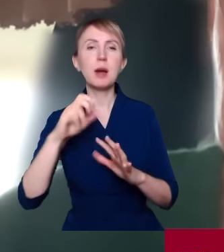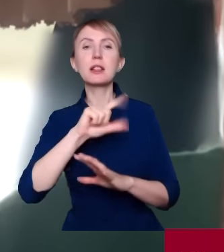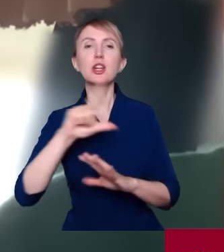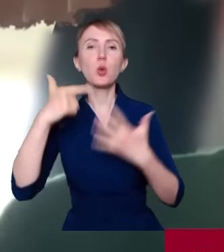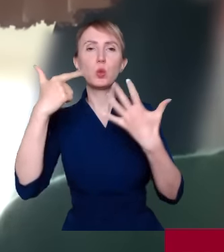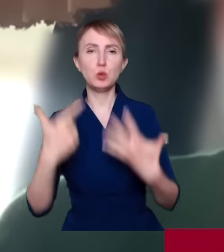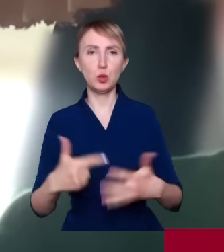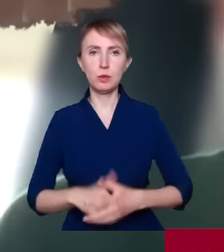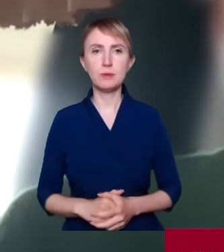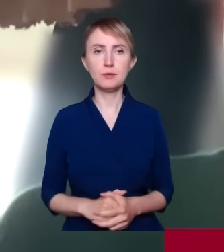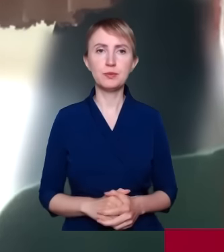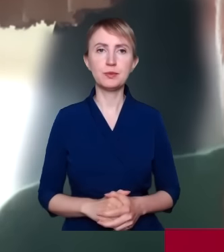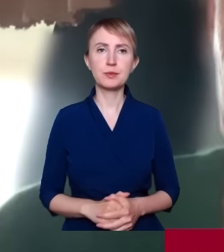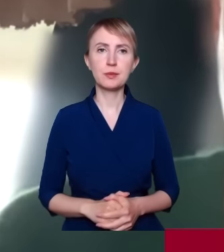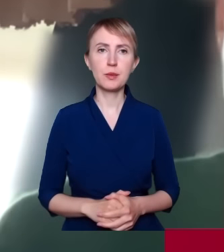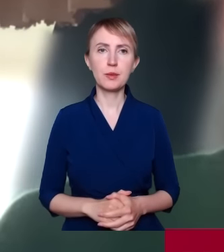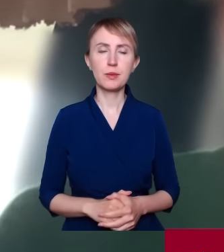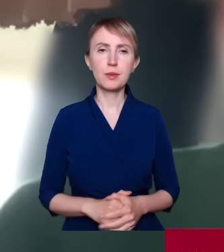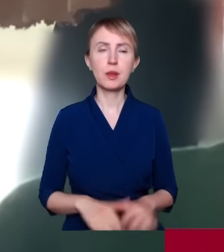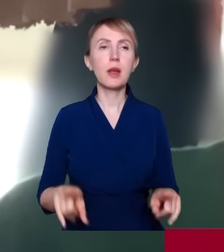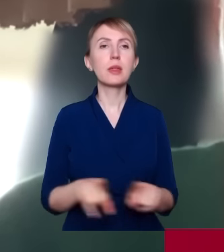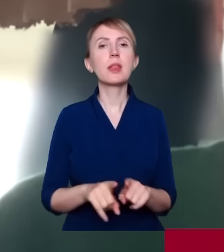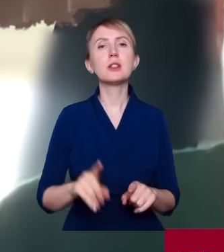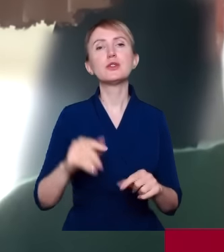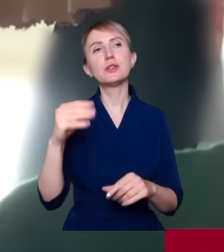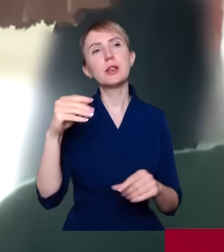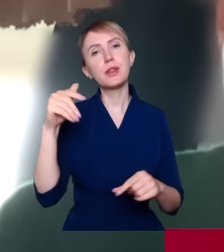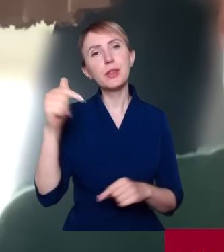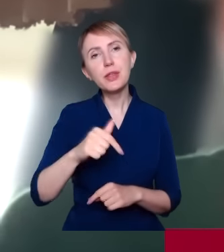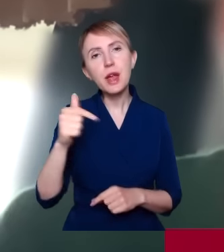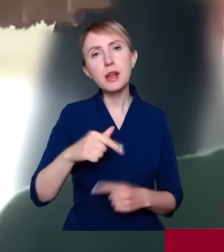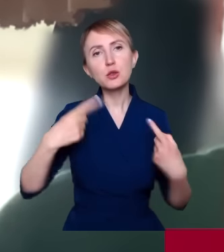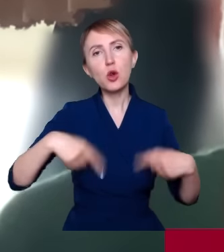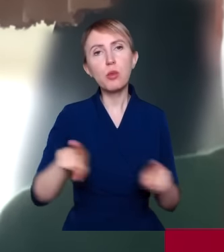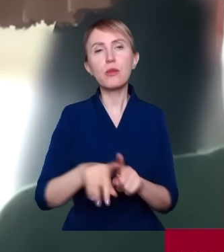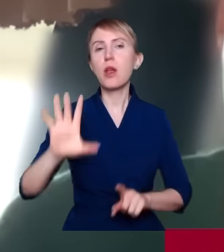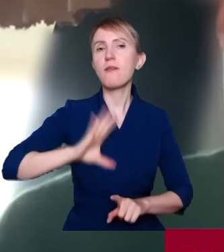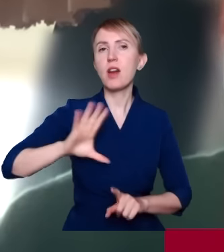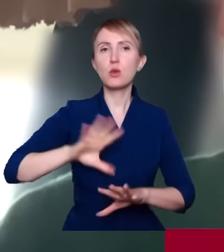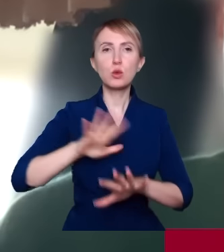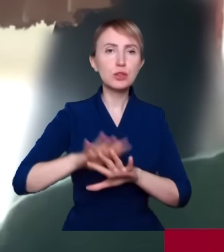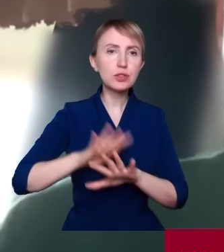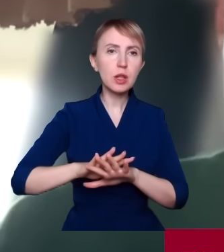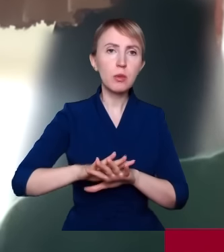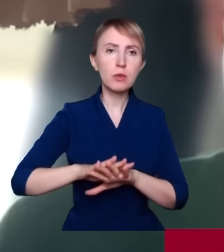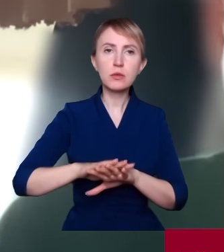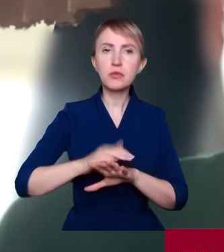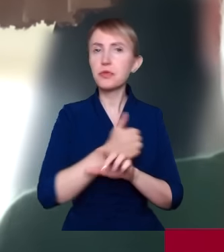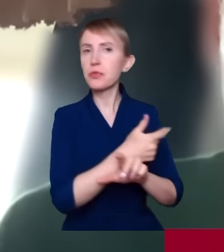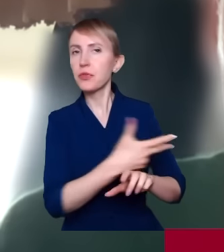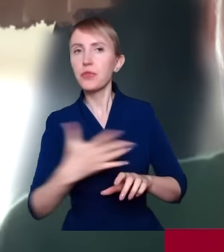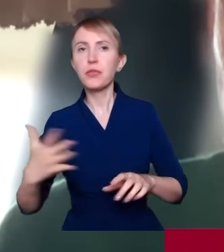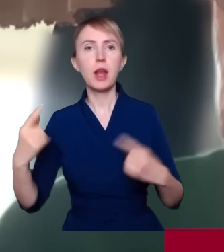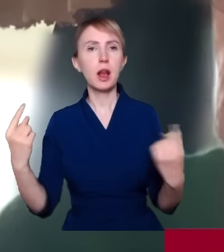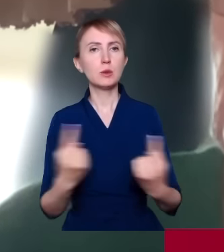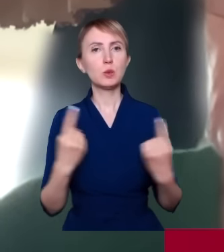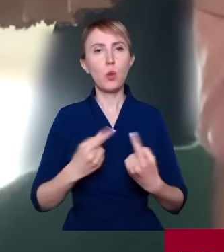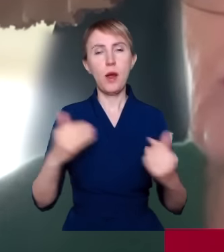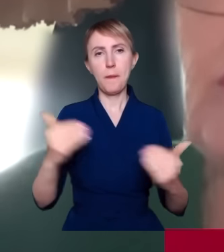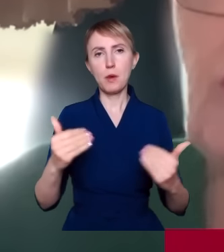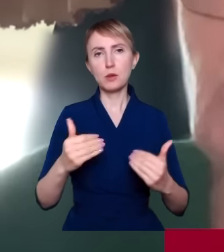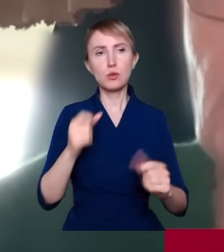tego oczywiście interesy obywateli, wartość ustrojowa, cały szereg okoliczności, ale to dzieje się